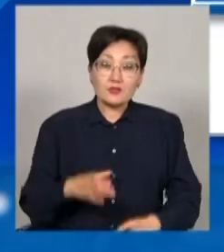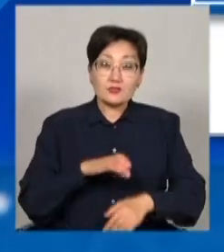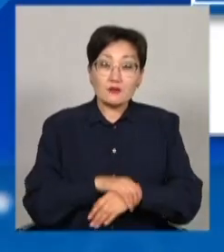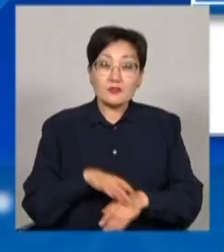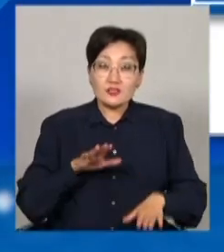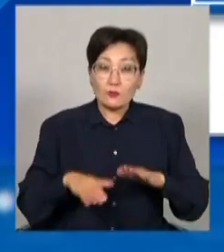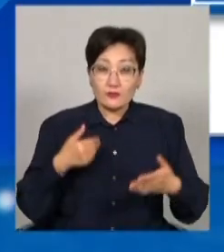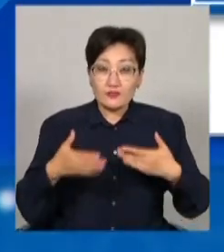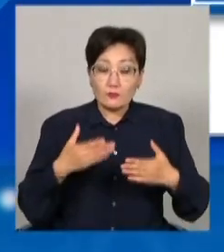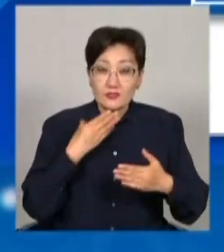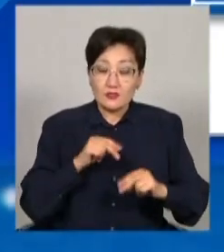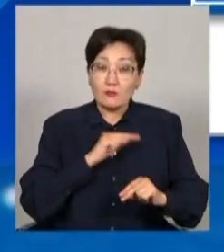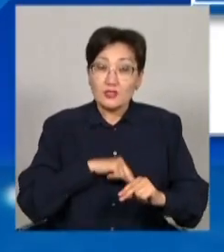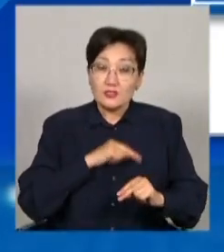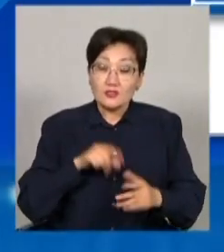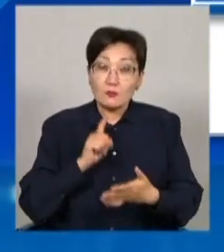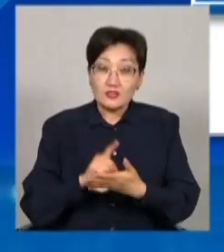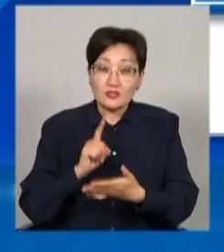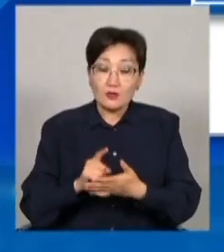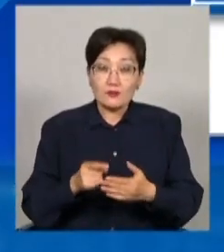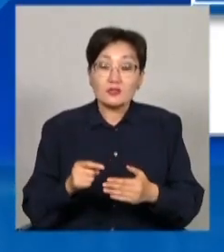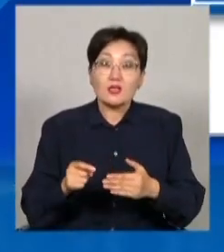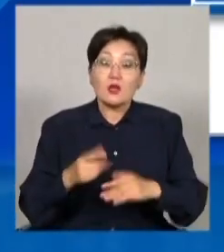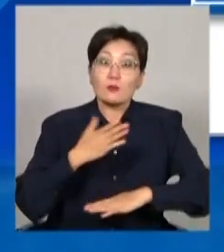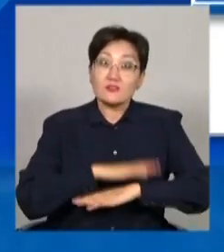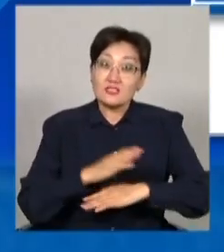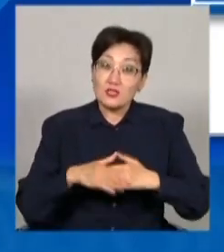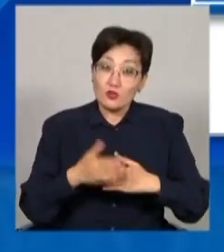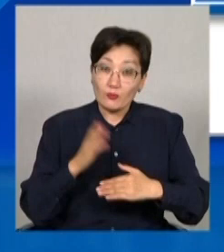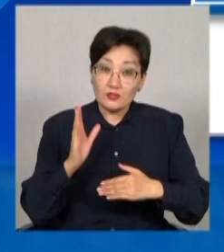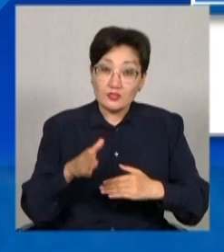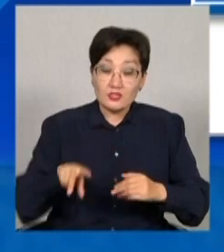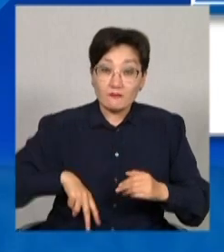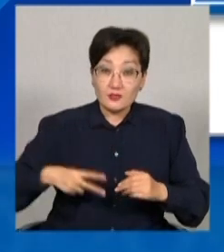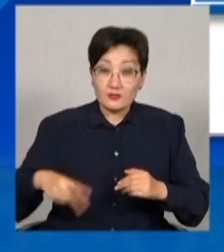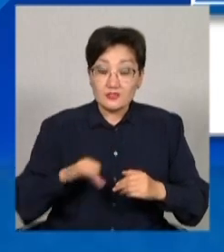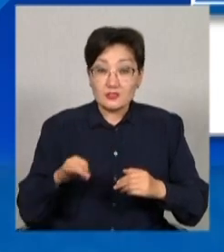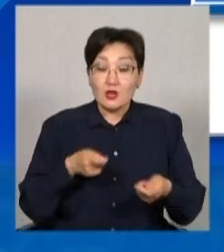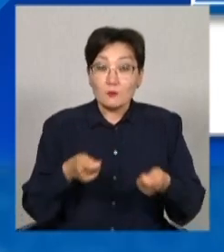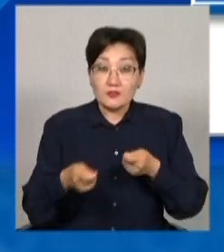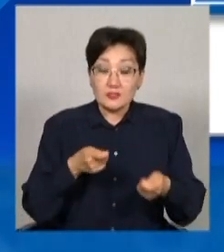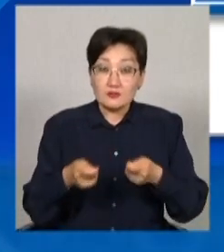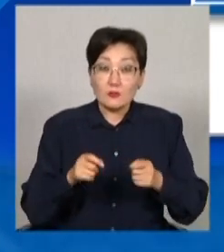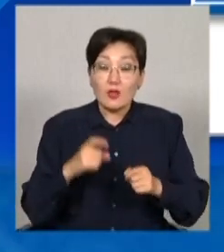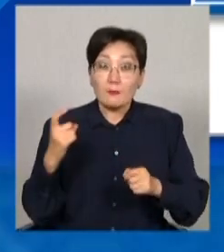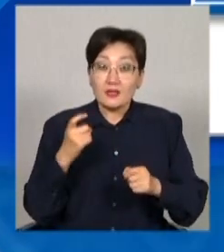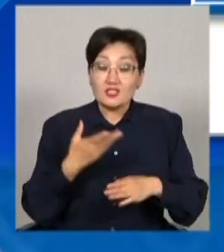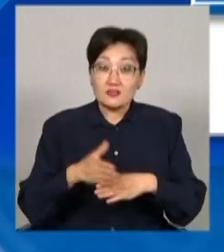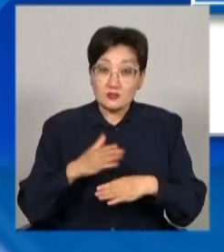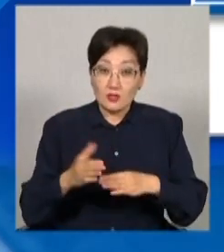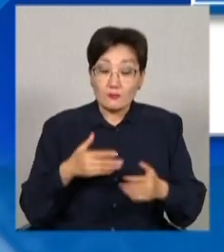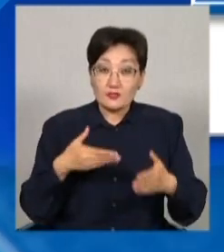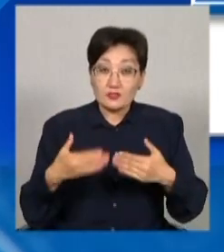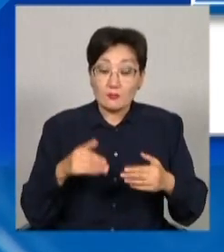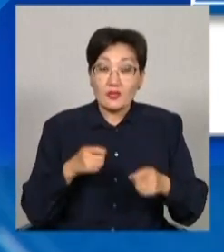халатного отношения к своим должностным обязанностям привлечены к дисциплинарной ответственности и воспитатель и заведующая по хозяйственной части в